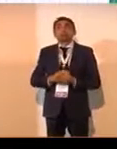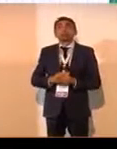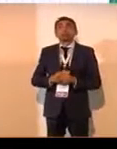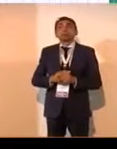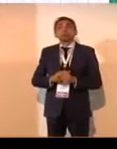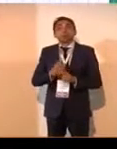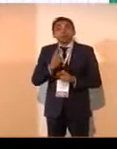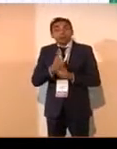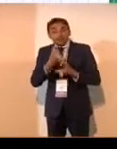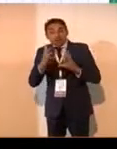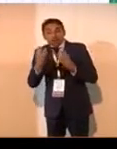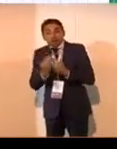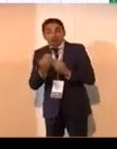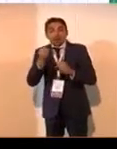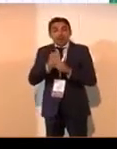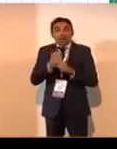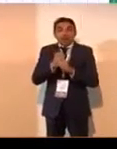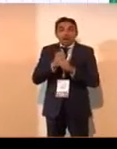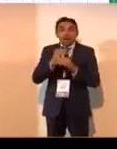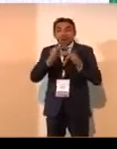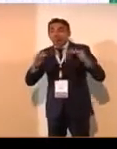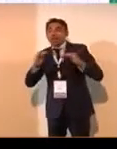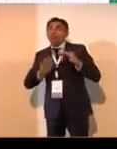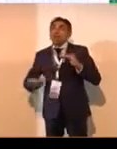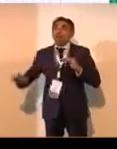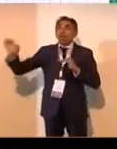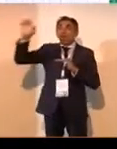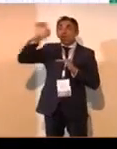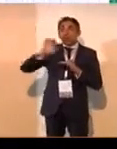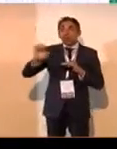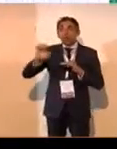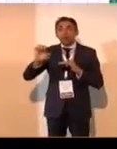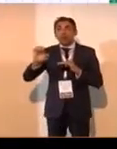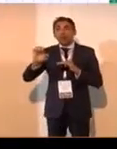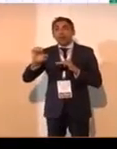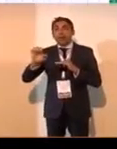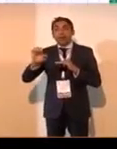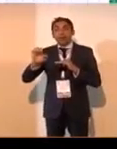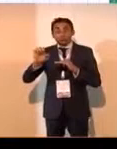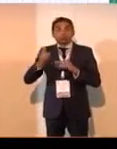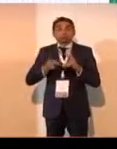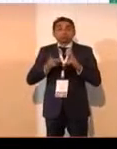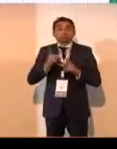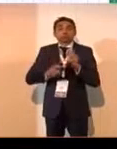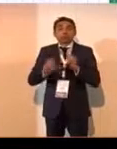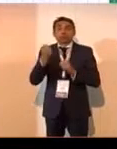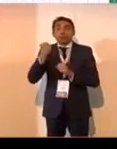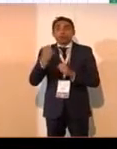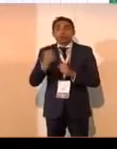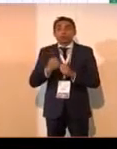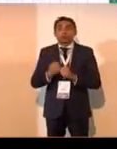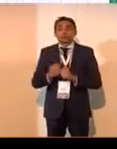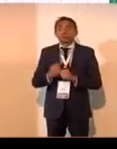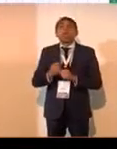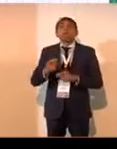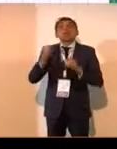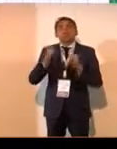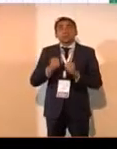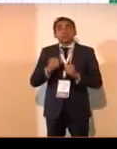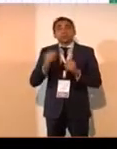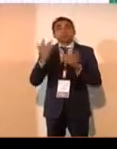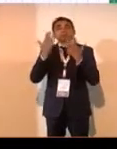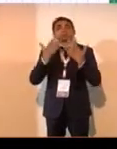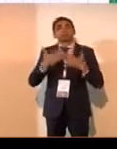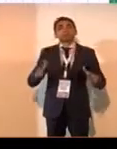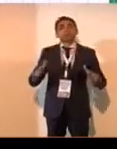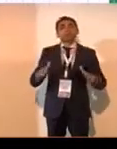mettersi insieme, lavorare a livello europeo diventa un argine molto più forte. Allora, possiamo